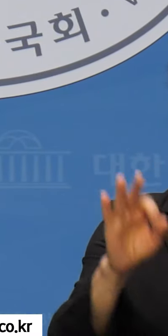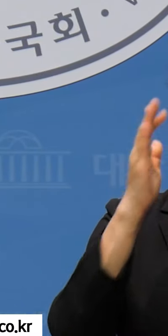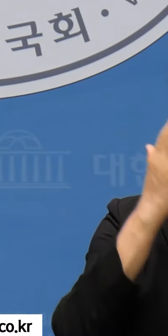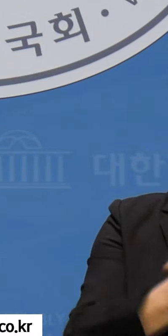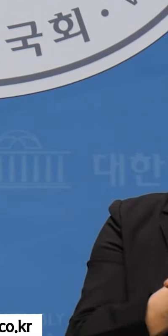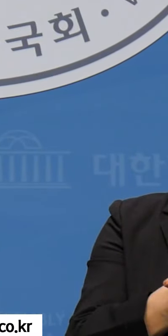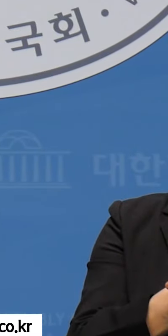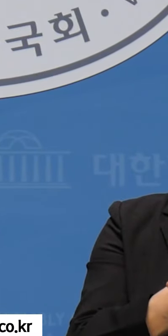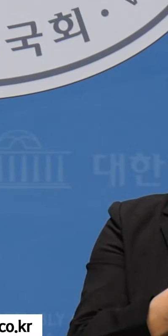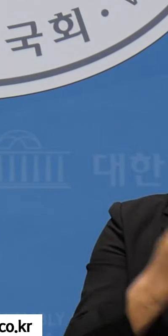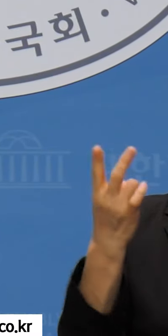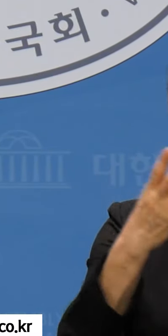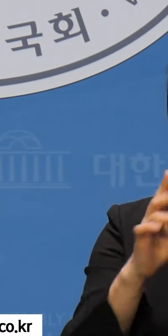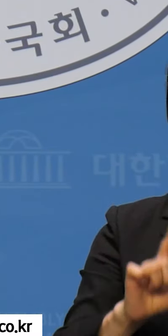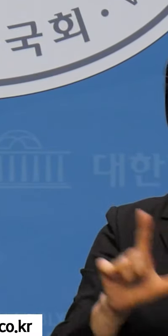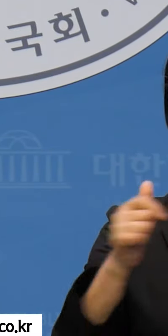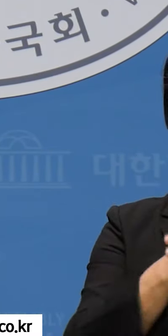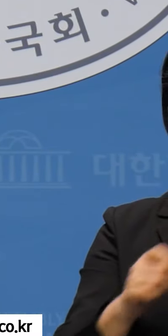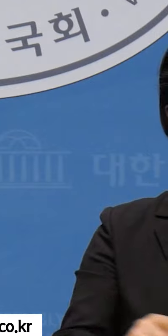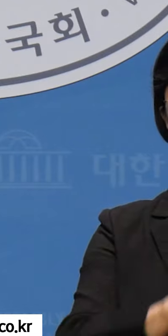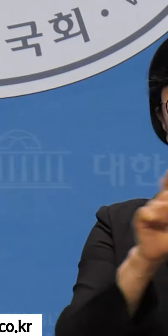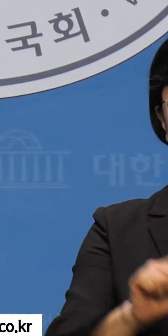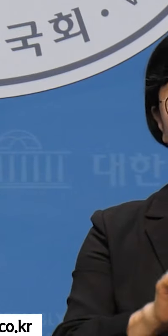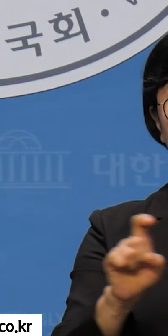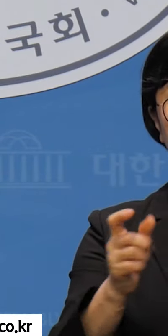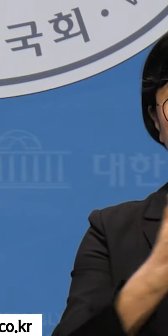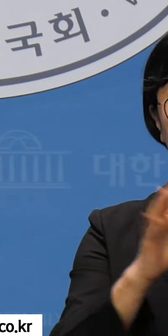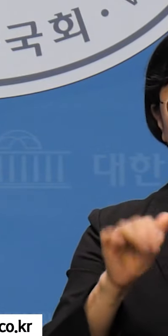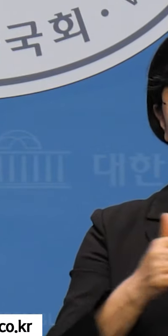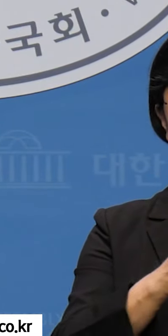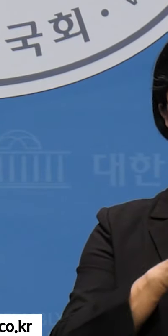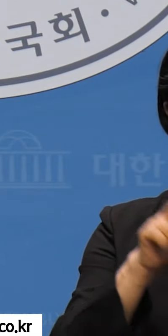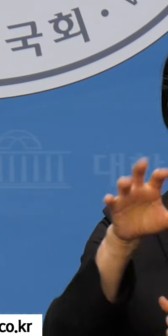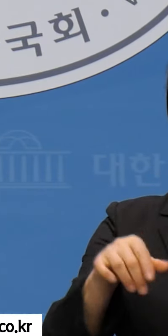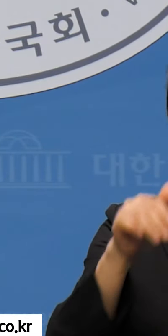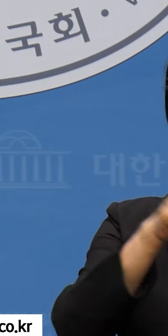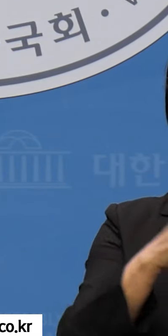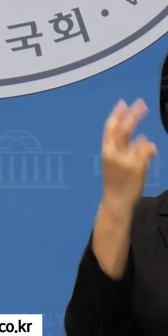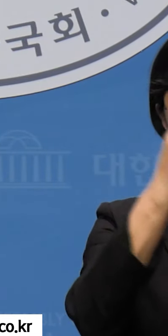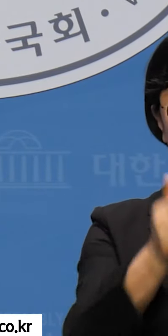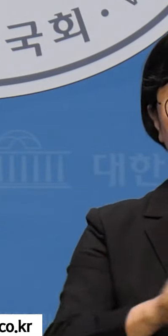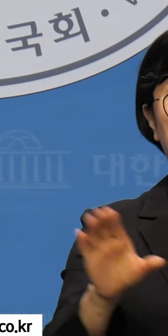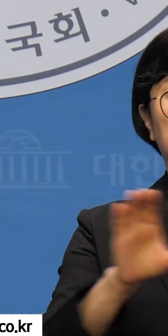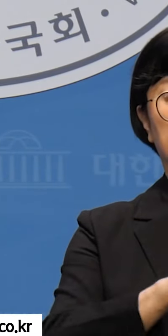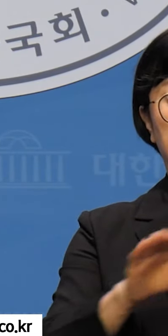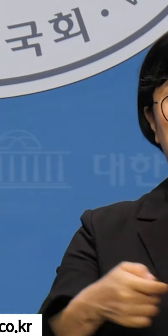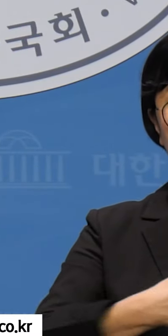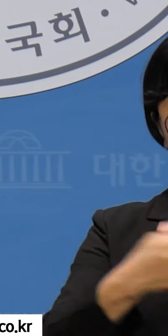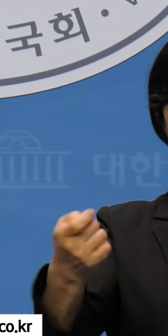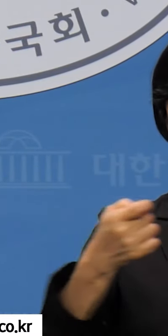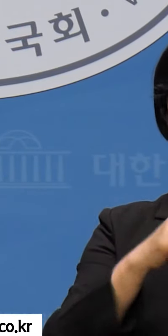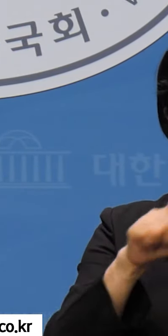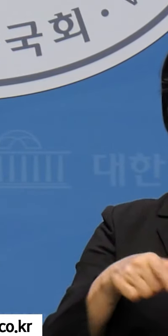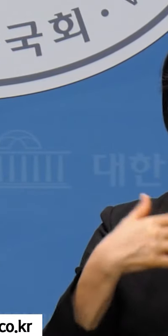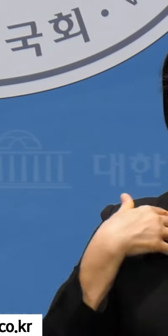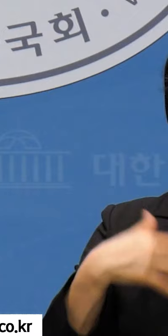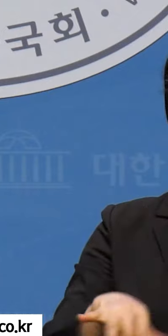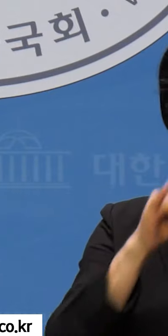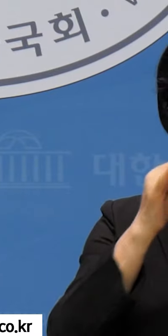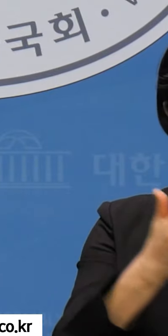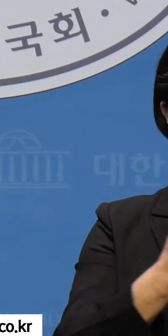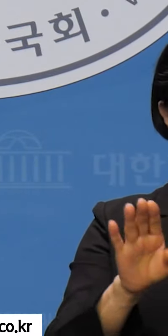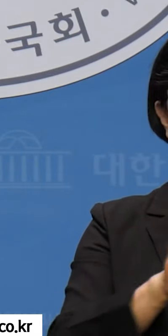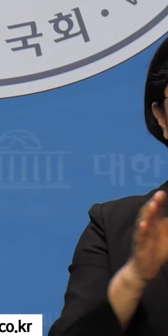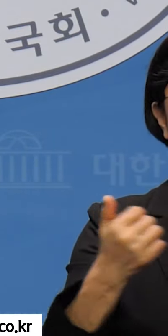말라. 2023년 10월 10일 국정원은 선관위의 전산망이 해킹에 취약하며